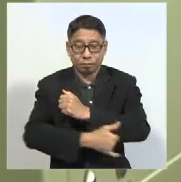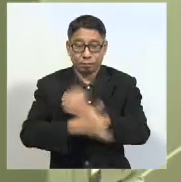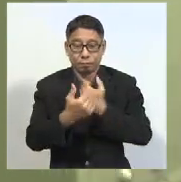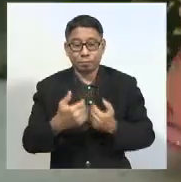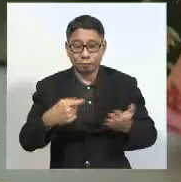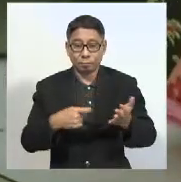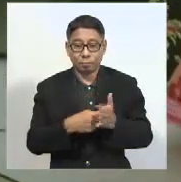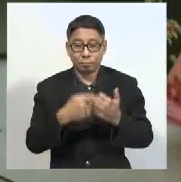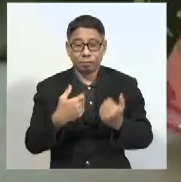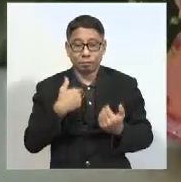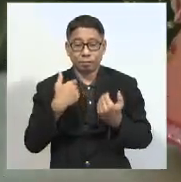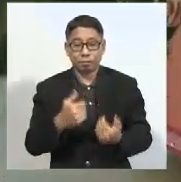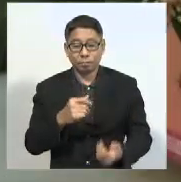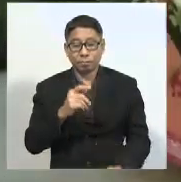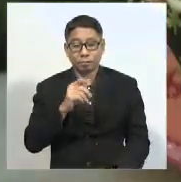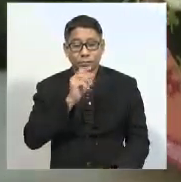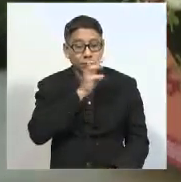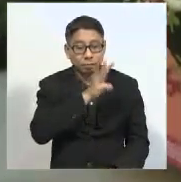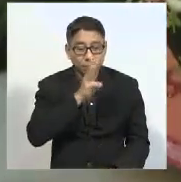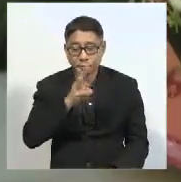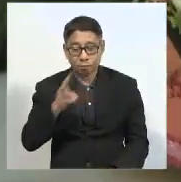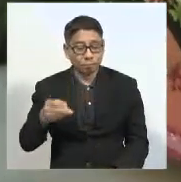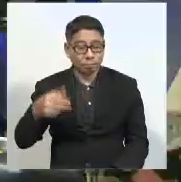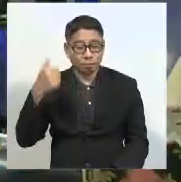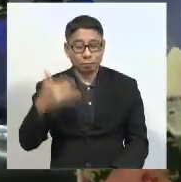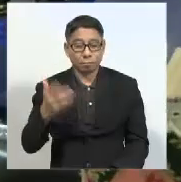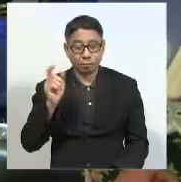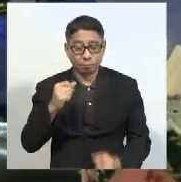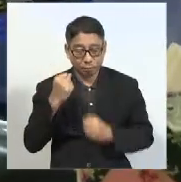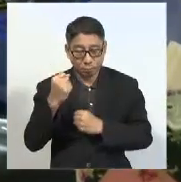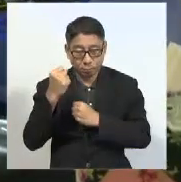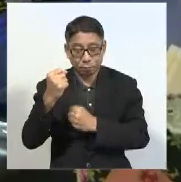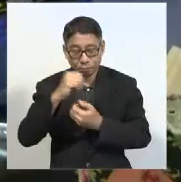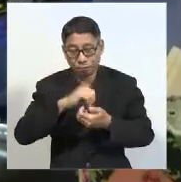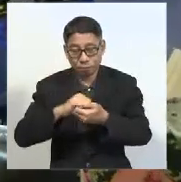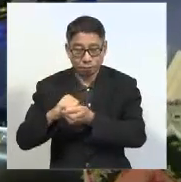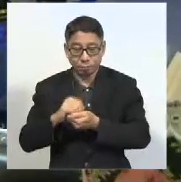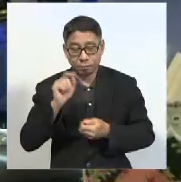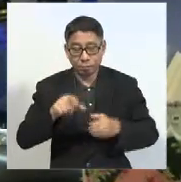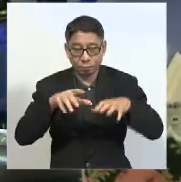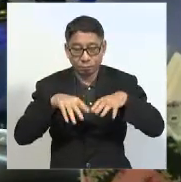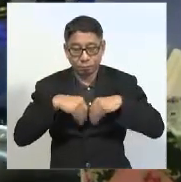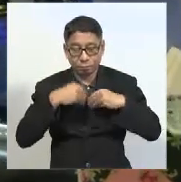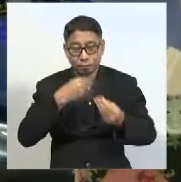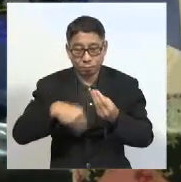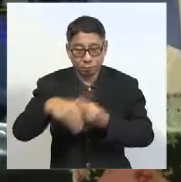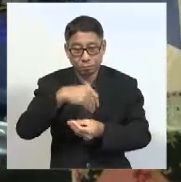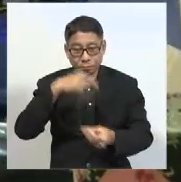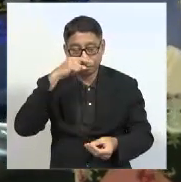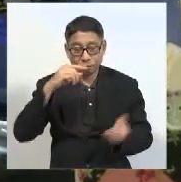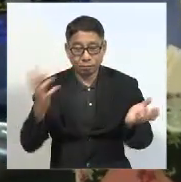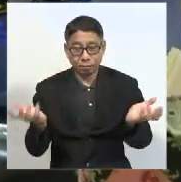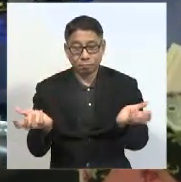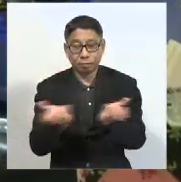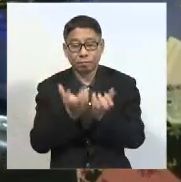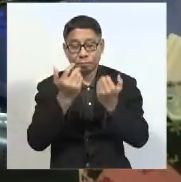ปัจจัยนี้ก็ไม่สามารถที่จะโทษใครได้นะคะแต่ว่าทุกคนต้องร่วมต่อสู้ไปด้วยกันค่ะ ต้องยอมรับว่าภาวะเศรษฐกิจไทยได้รับผลกระ